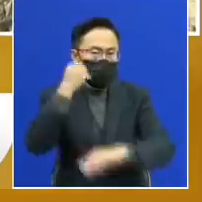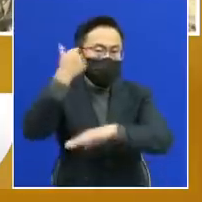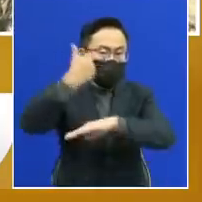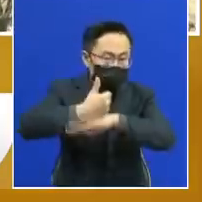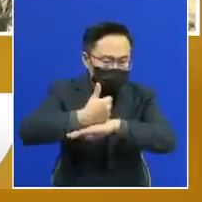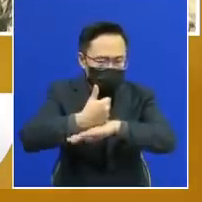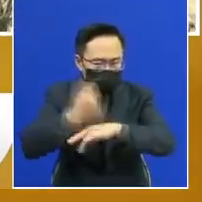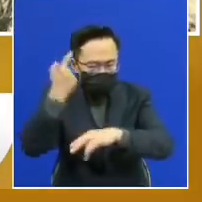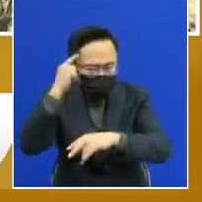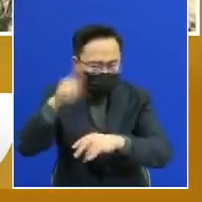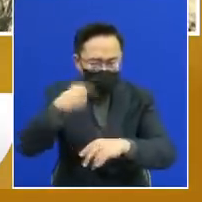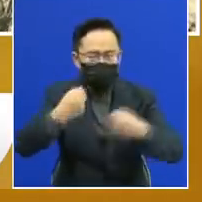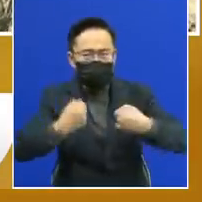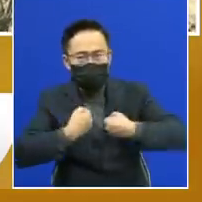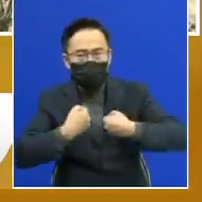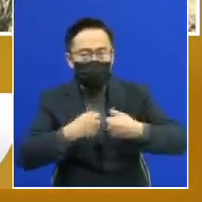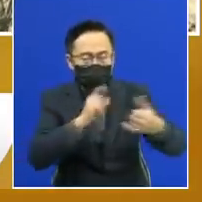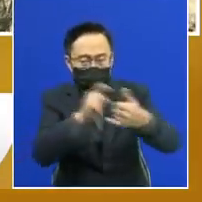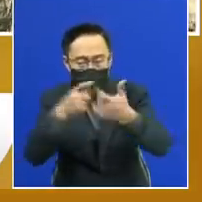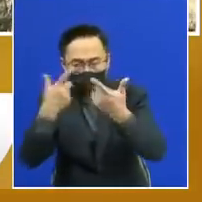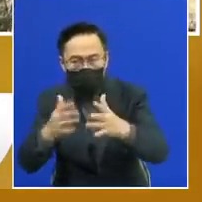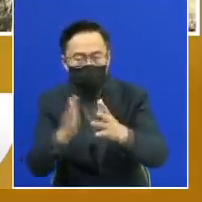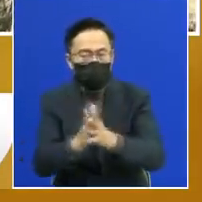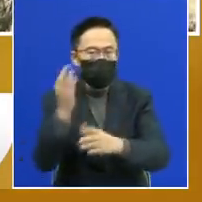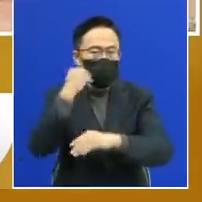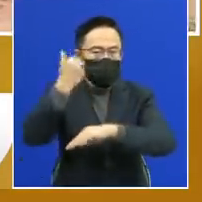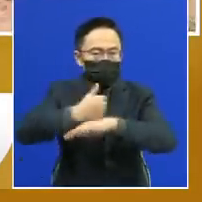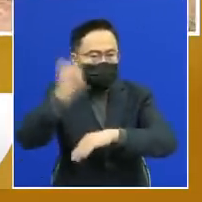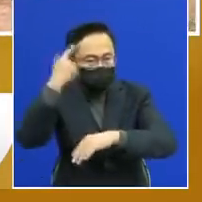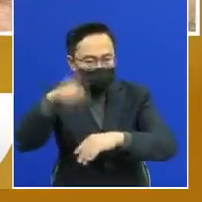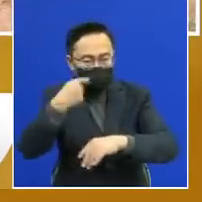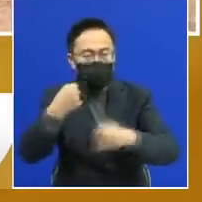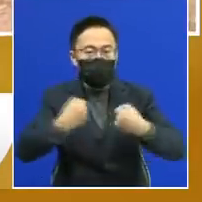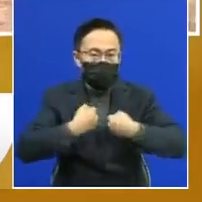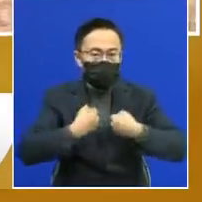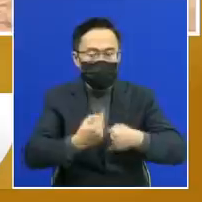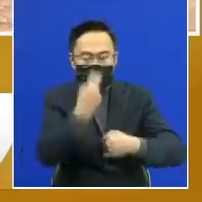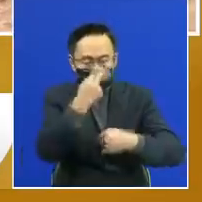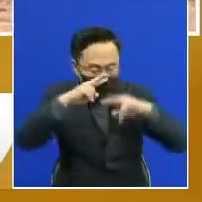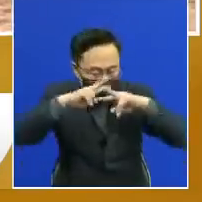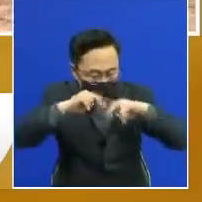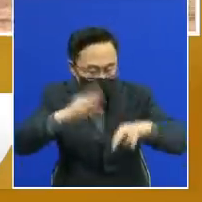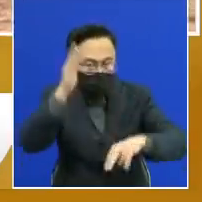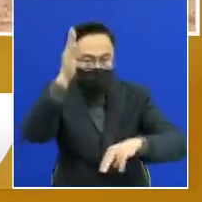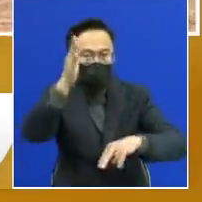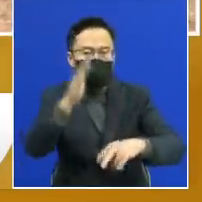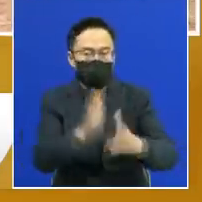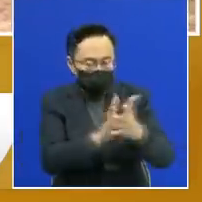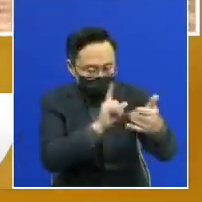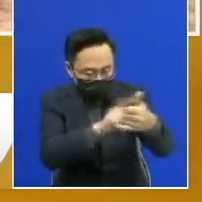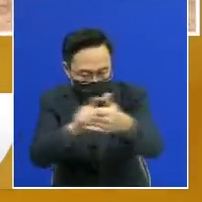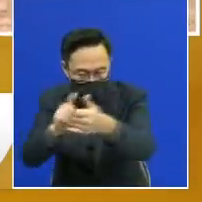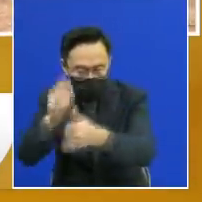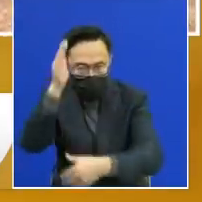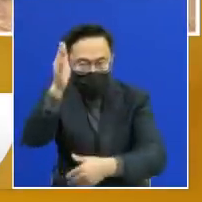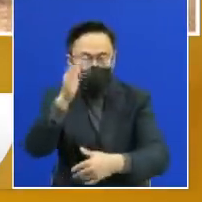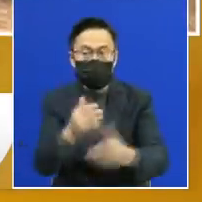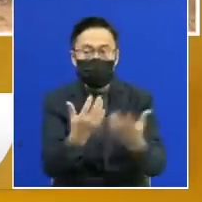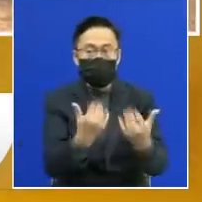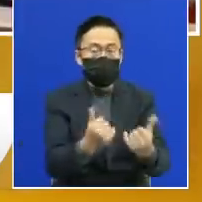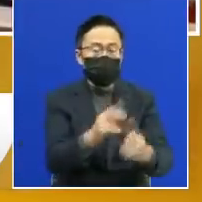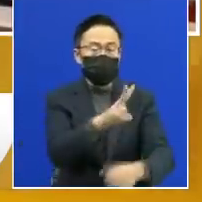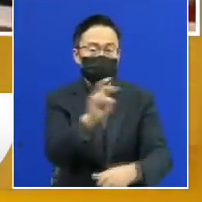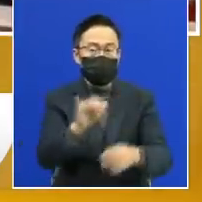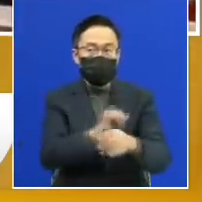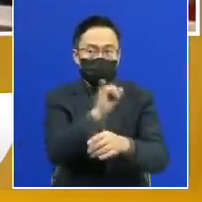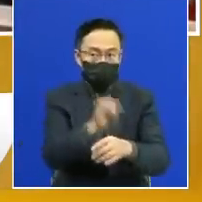ที่ของใครนะครับอันนี้เดี๋ยวทางเจ้าหน้าที่ก็คงไปดำเนินการตรวจสอบนะครับในพื้นที่ที่ตรวจสอบไปแล้วก็ประมาณ200กว่า